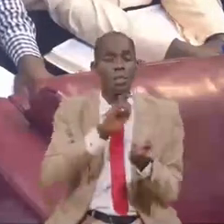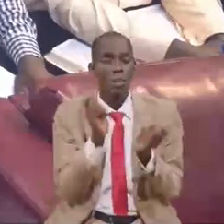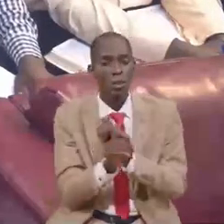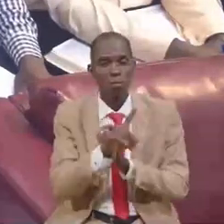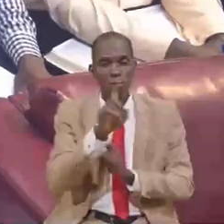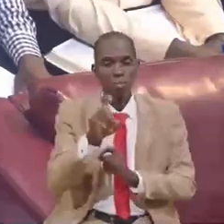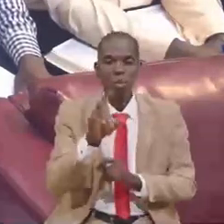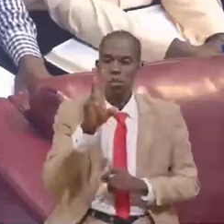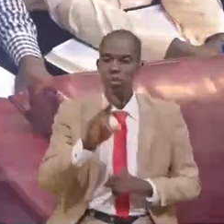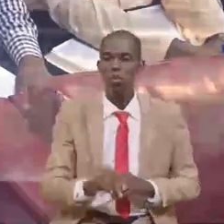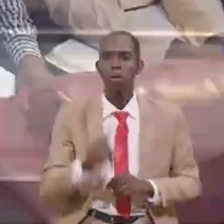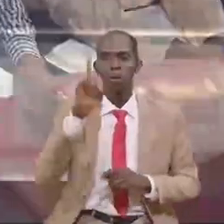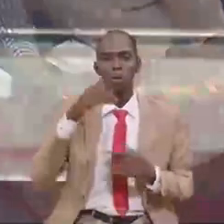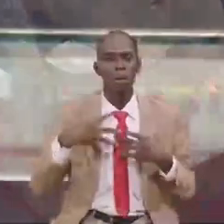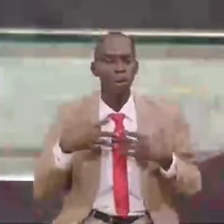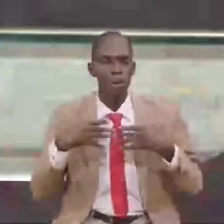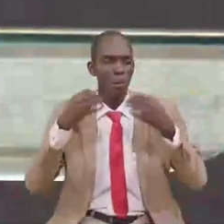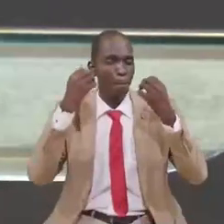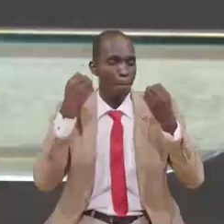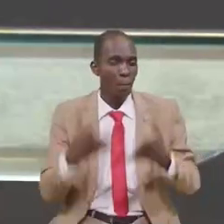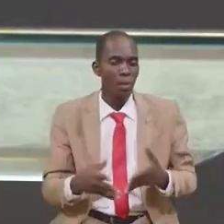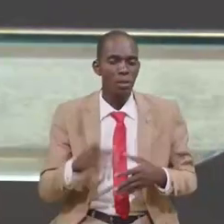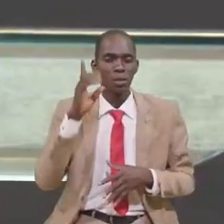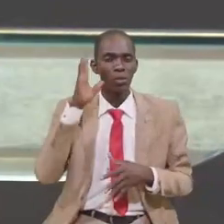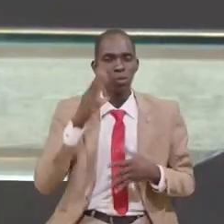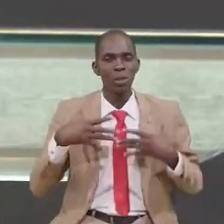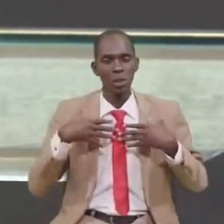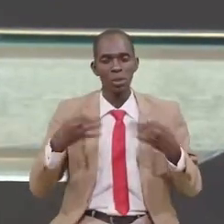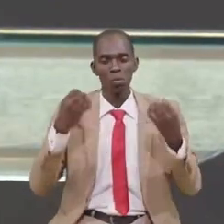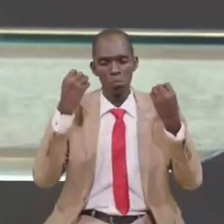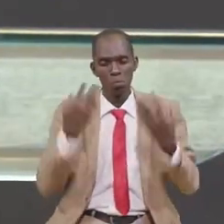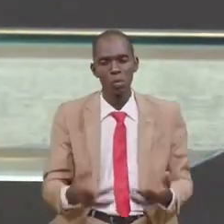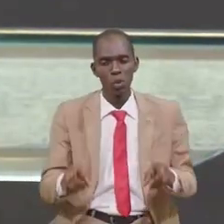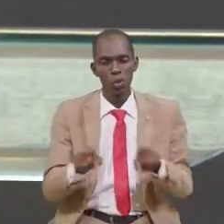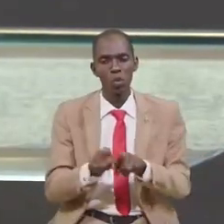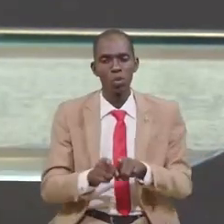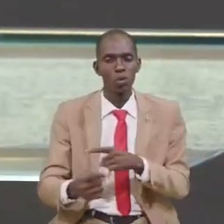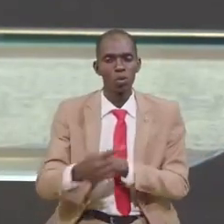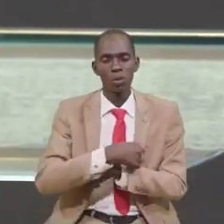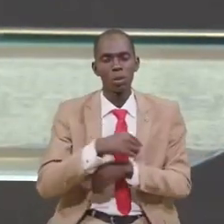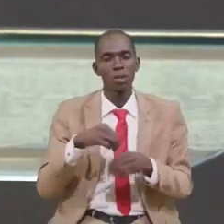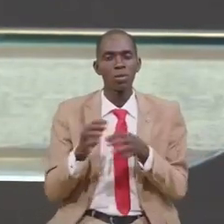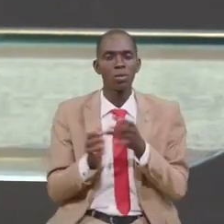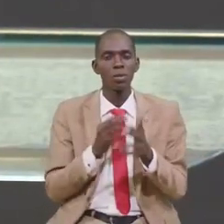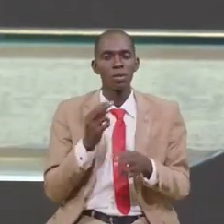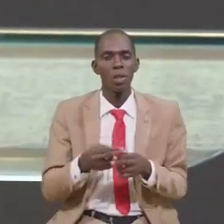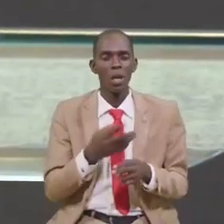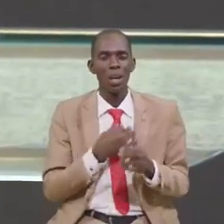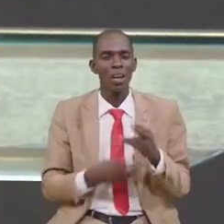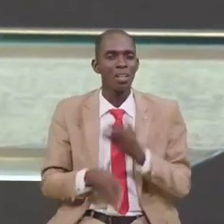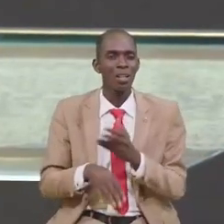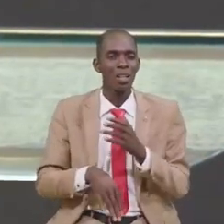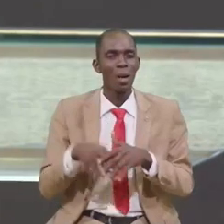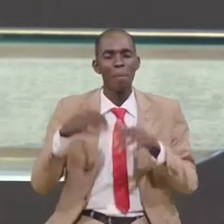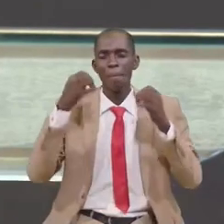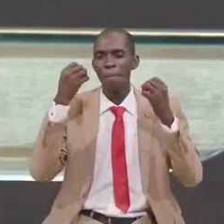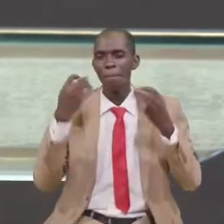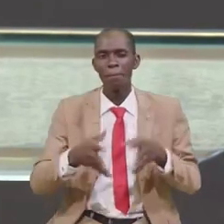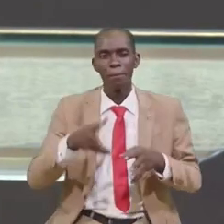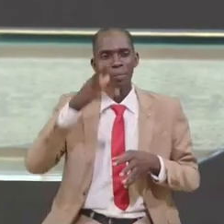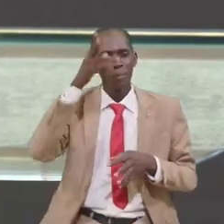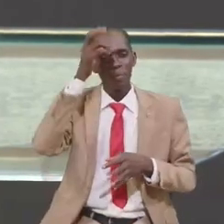Il guérit beaucoup de gens. Il va guérir beaucoup de gens à partir de ce jour au nom de Jésus. Il chasse et